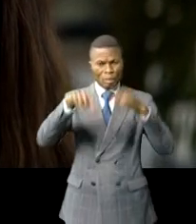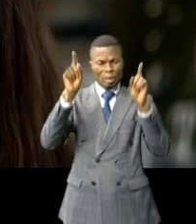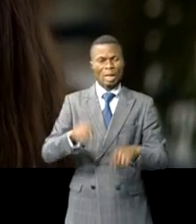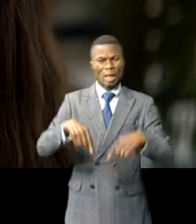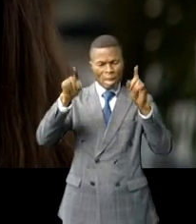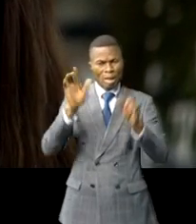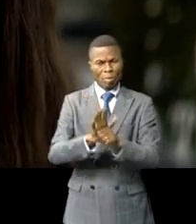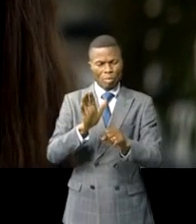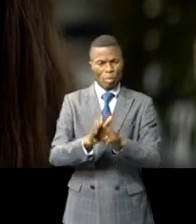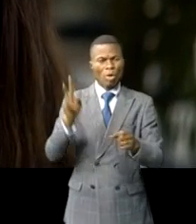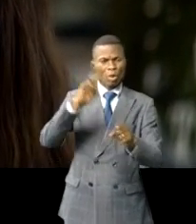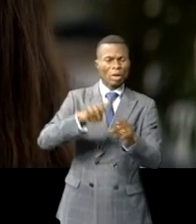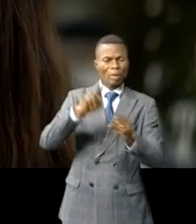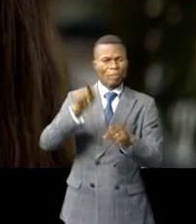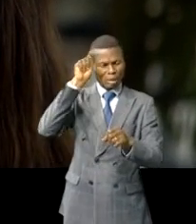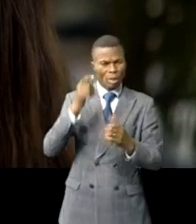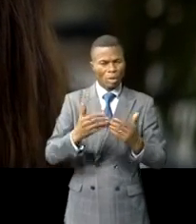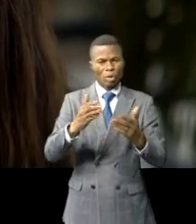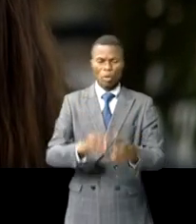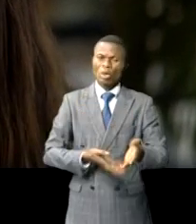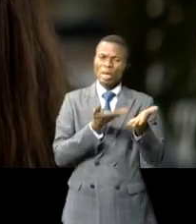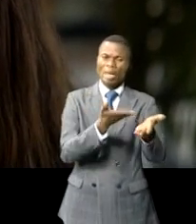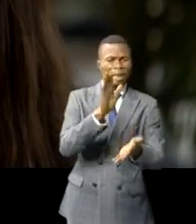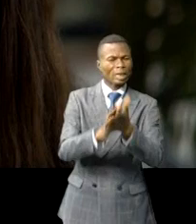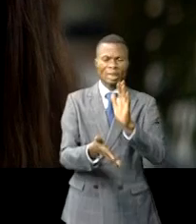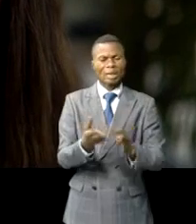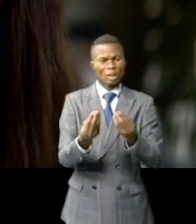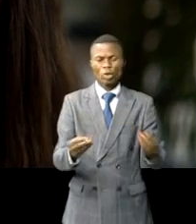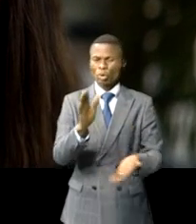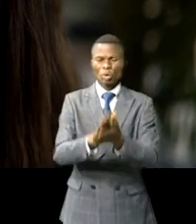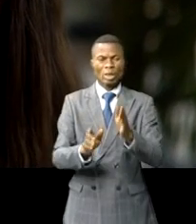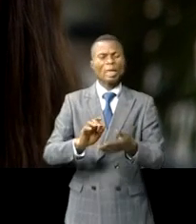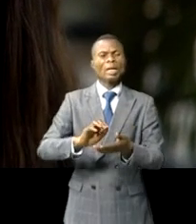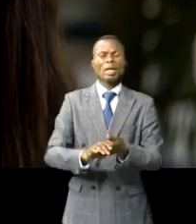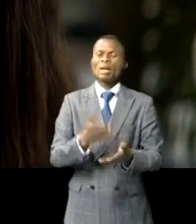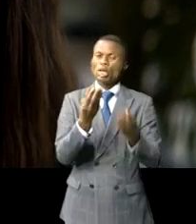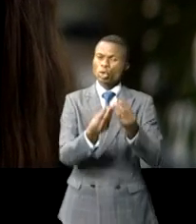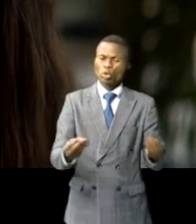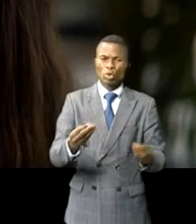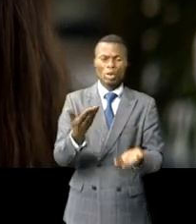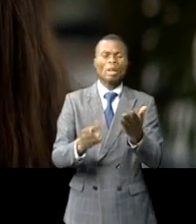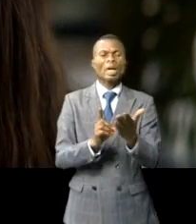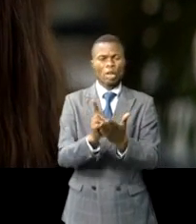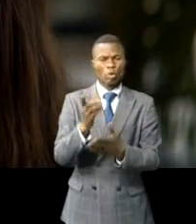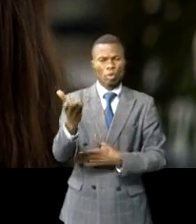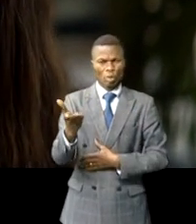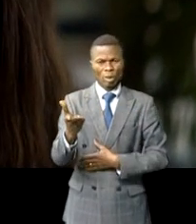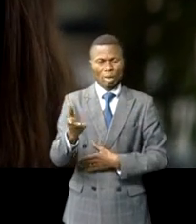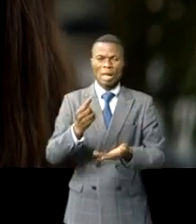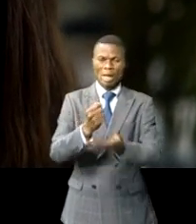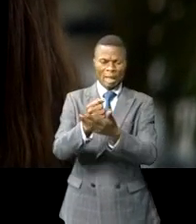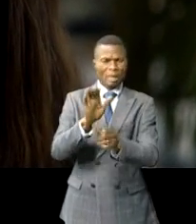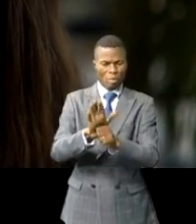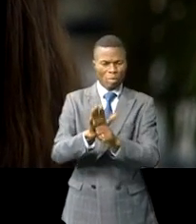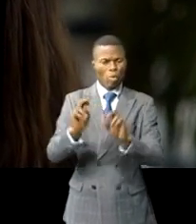années que les victimes n'ont pas reçu une réparation. La réparation, par contre, c'est un droit. Ça leur a permis vraiment